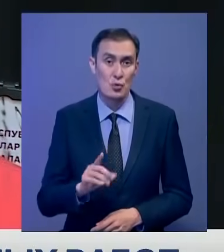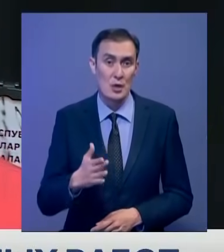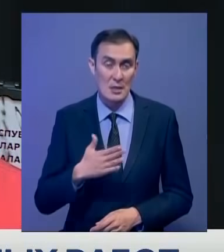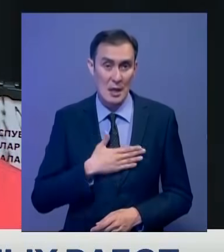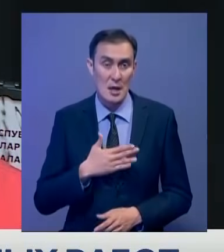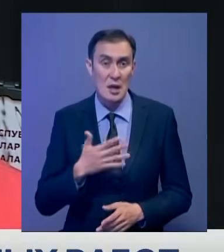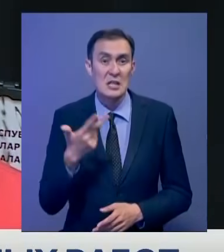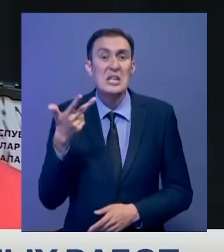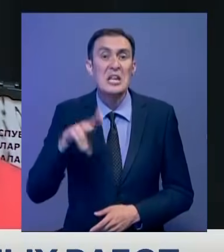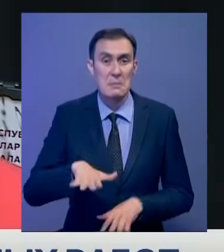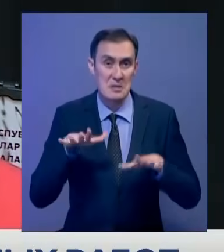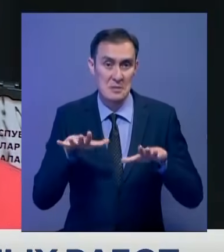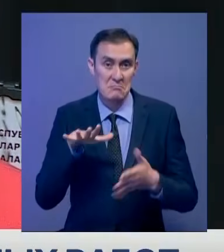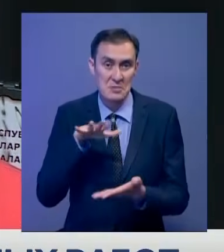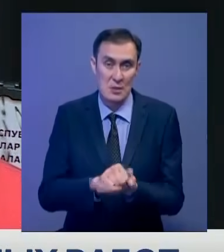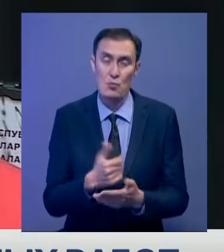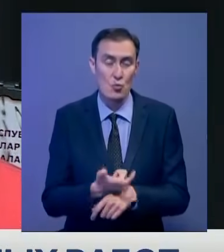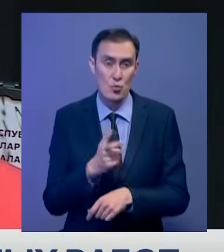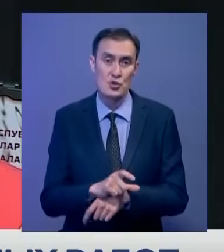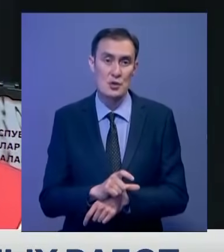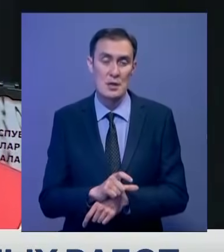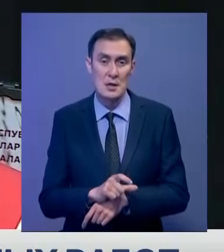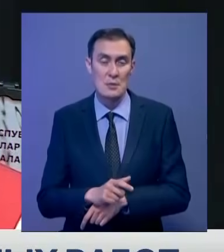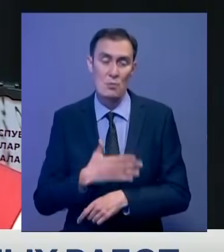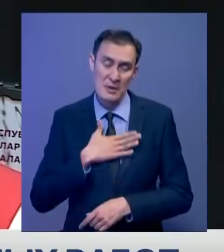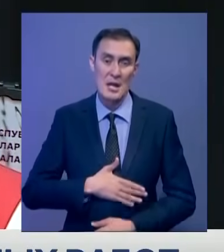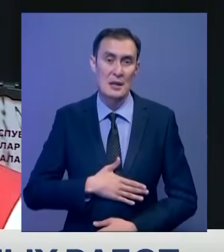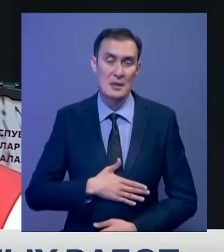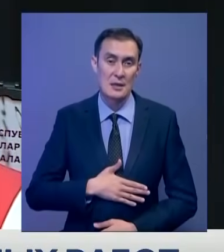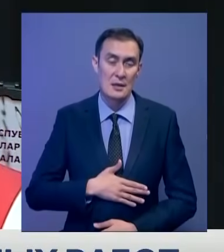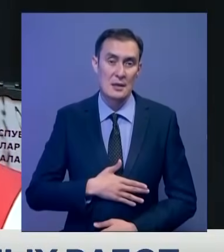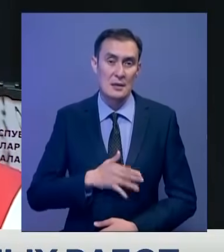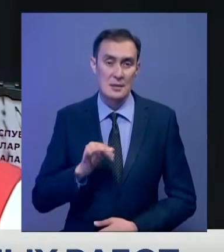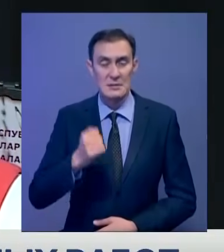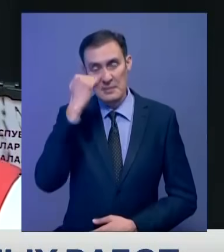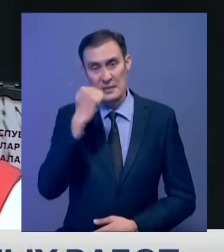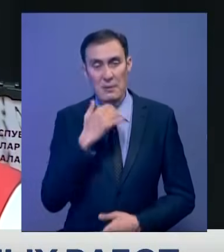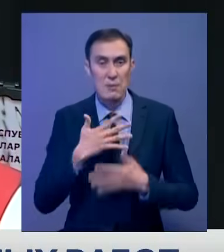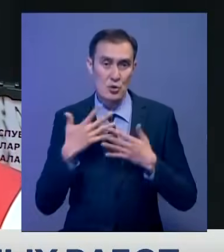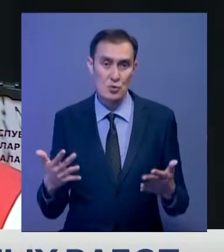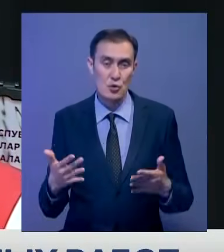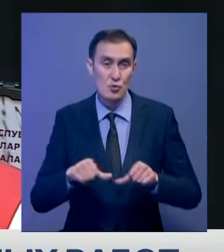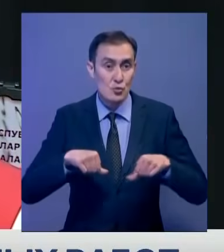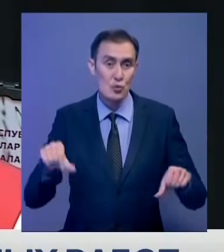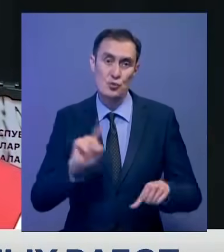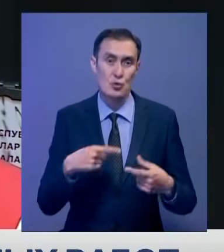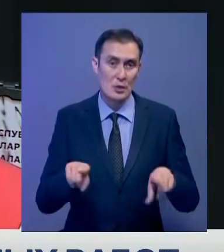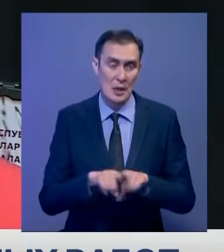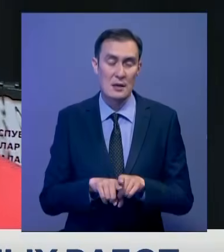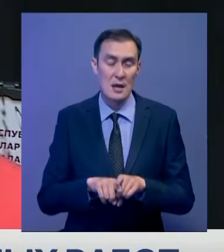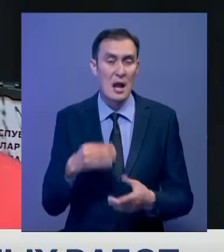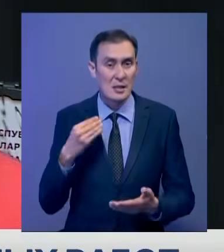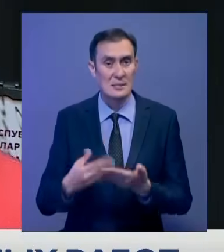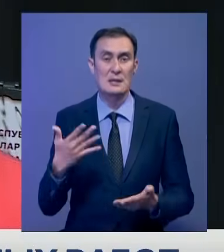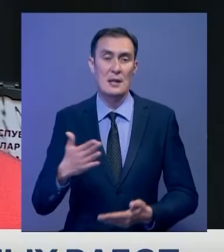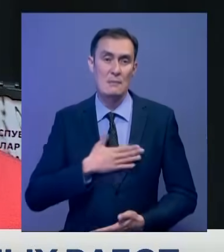займу 3-е место. Это очень для меня приятно, и спасибо большое жюри, что они так высоко